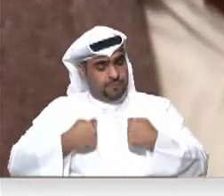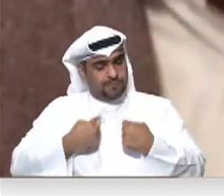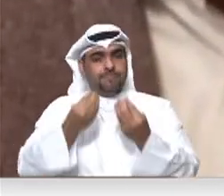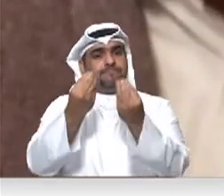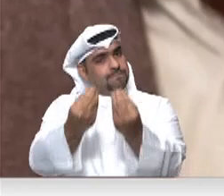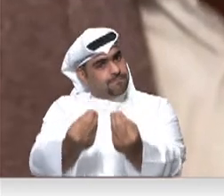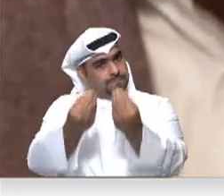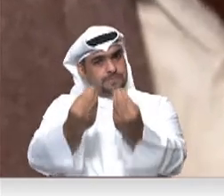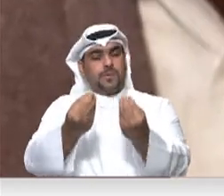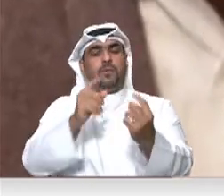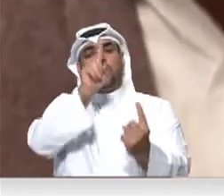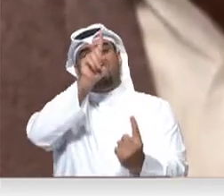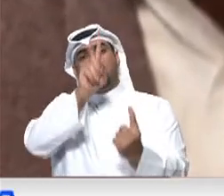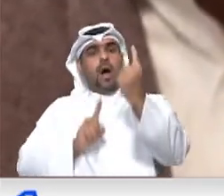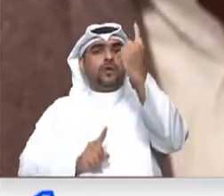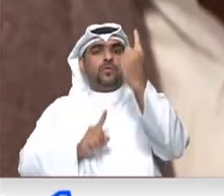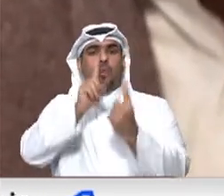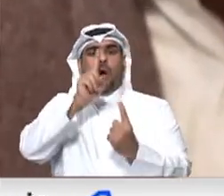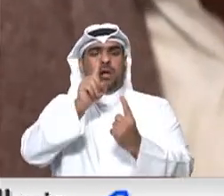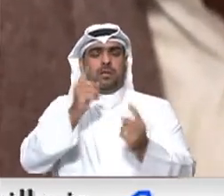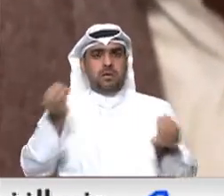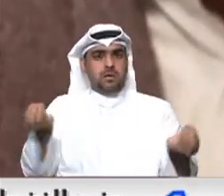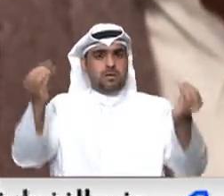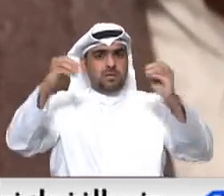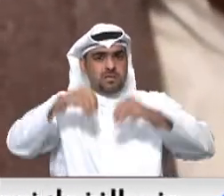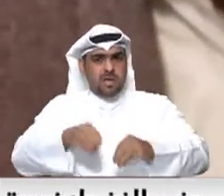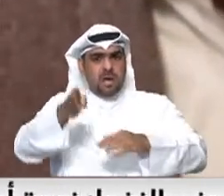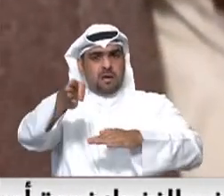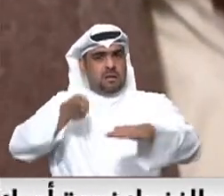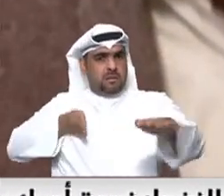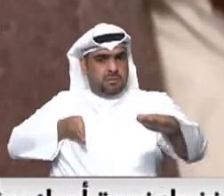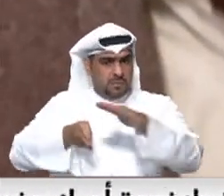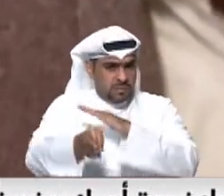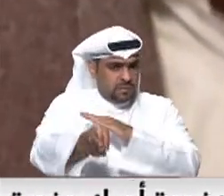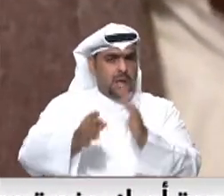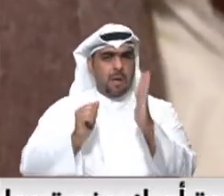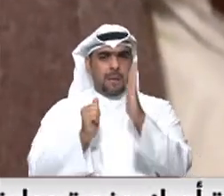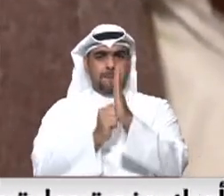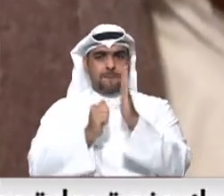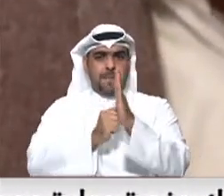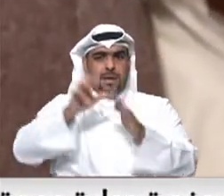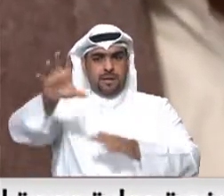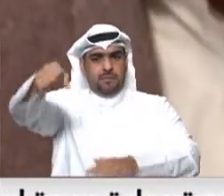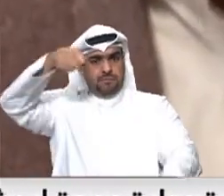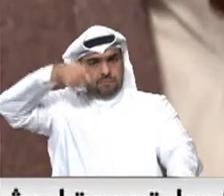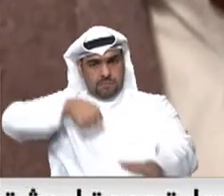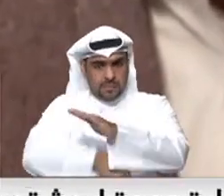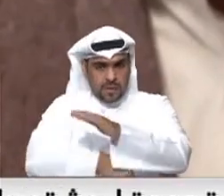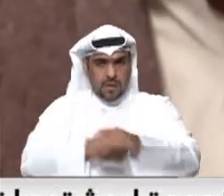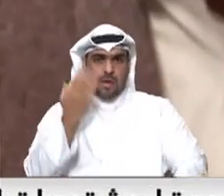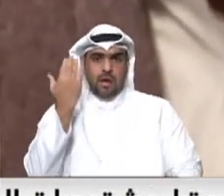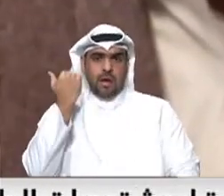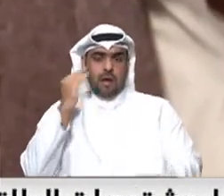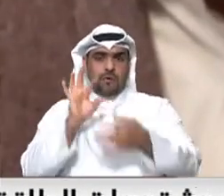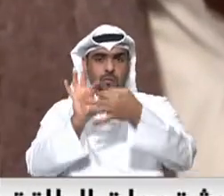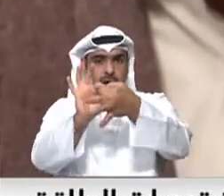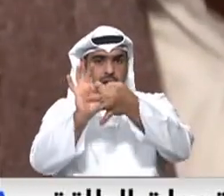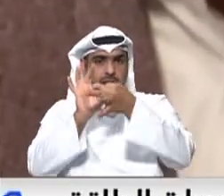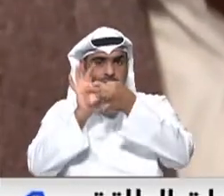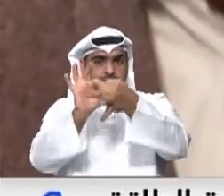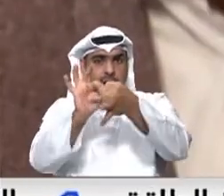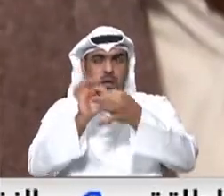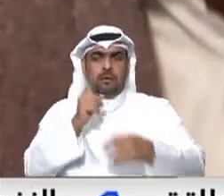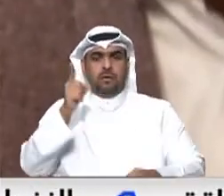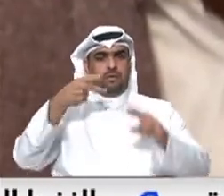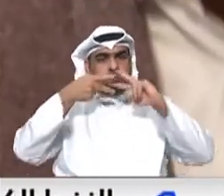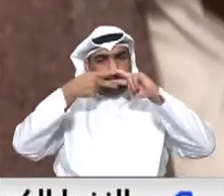عدوان الاحتلال واقتحاماته للمناطق المصنفة ألف وفق اتفاق أوسلو والخاضعة لسيطرة السلطة